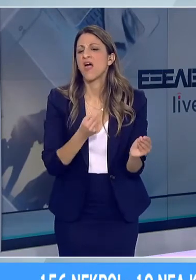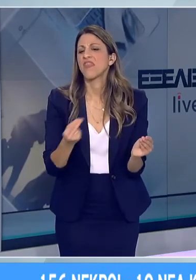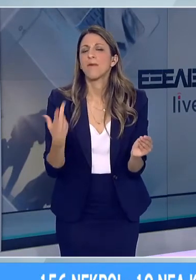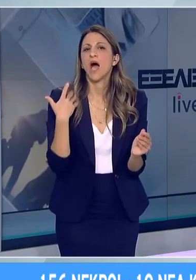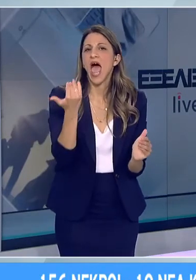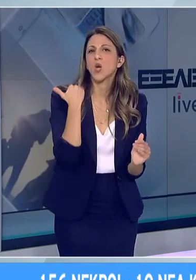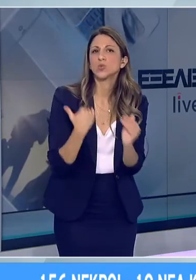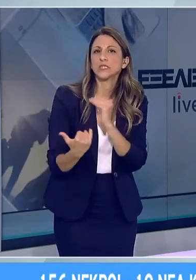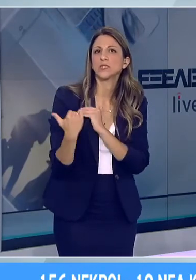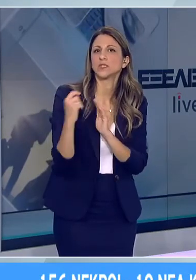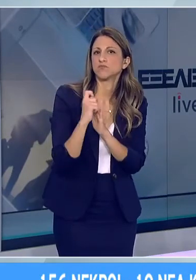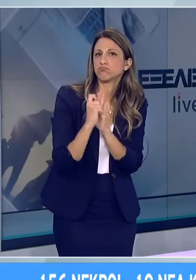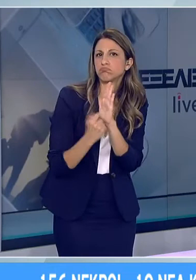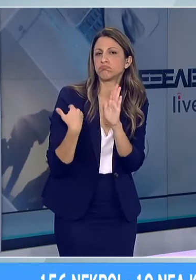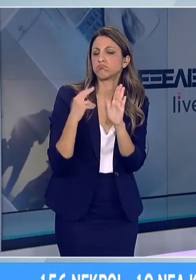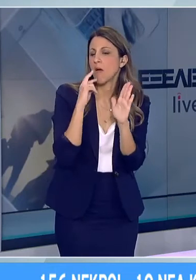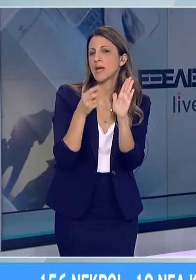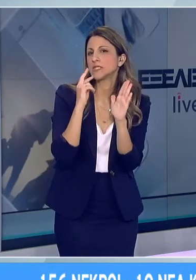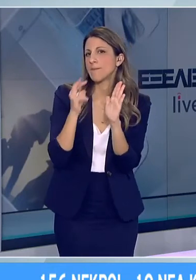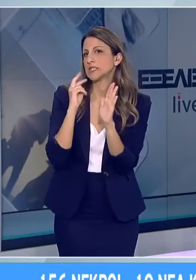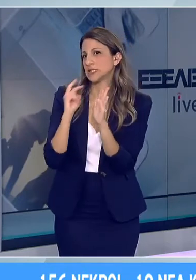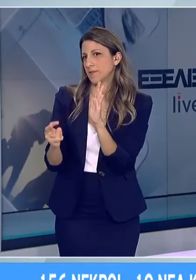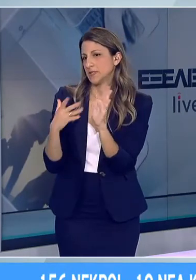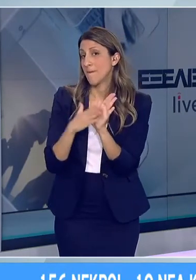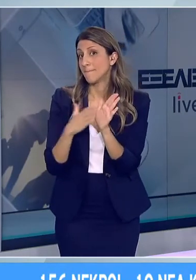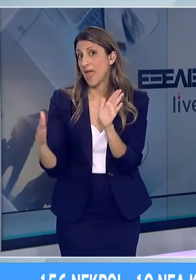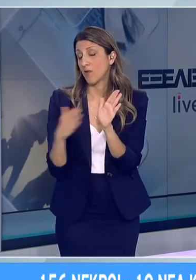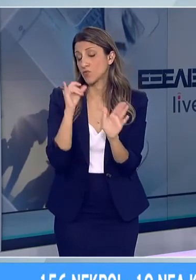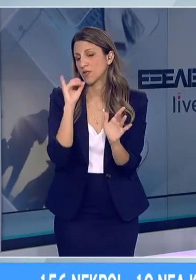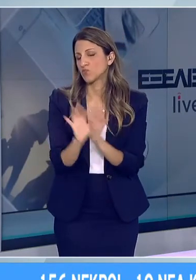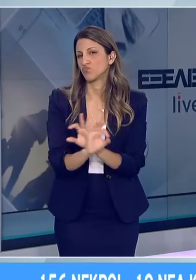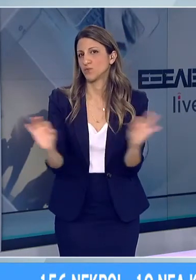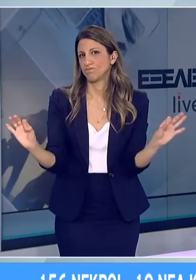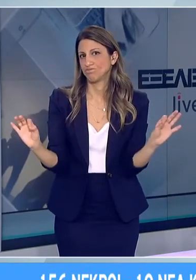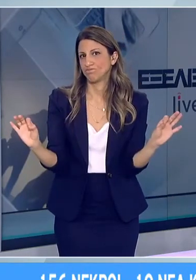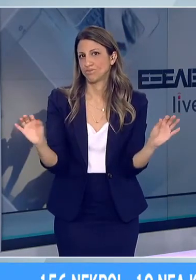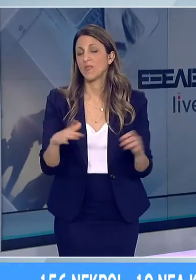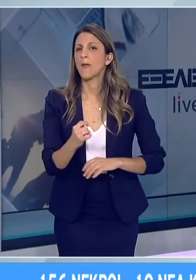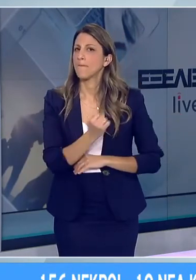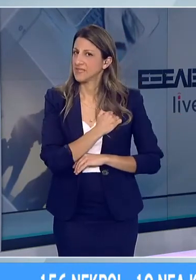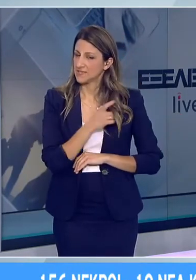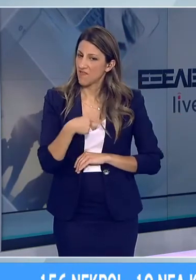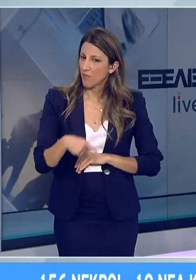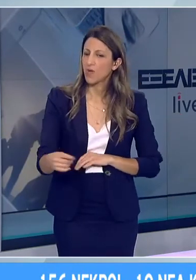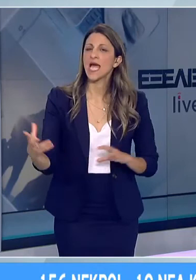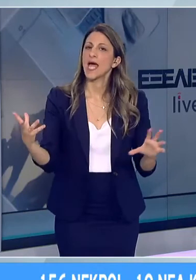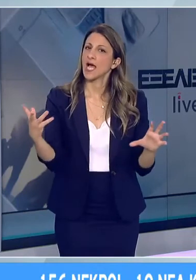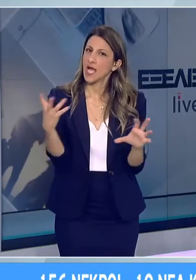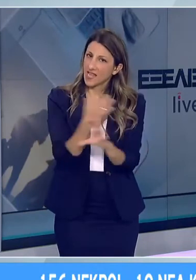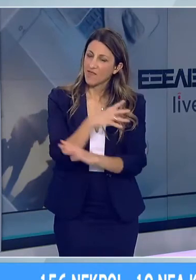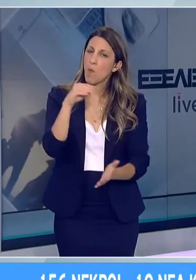που ετίθεντο κατά τη διάρκεια αυτής της περίοδου. Πιστεύω ότι πάρα πολύ σύντομα θα είμαστε σε θέση